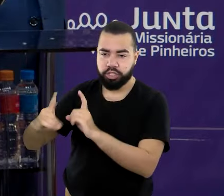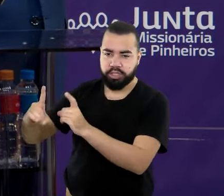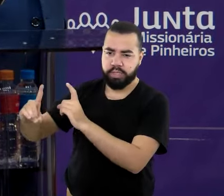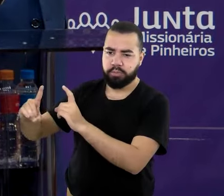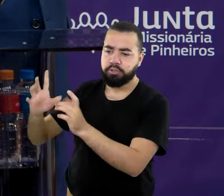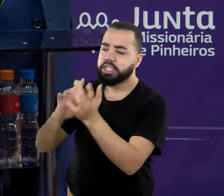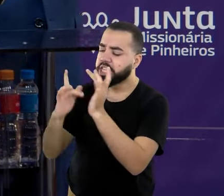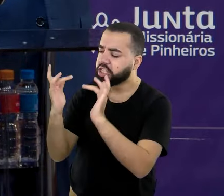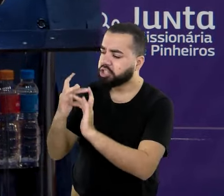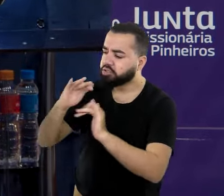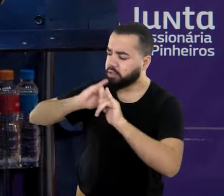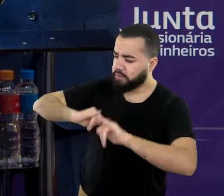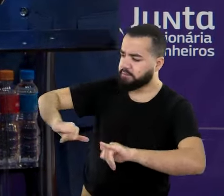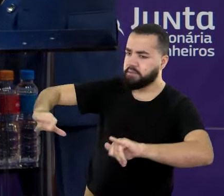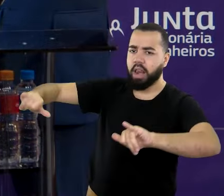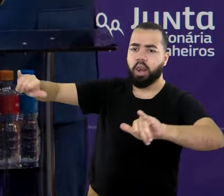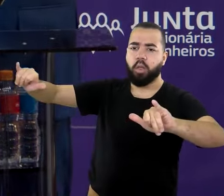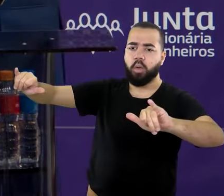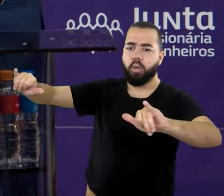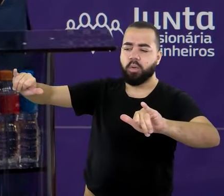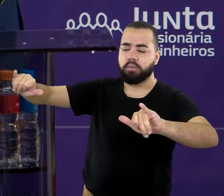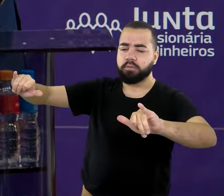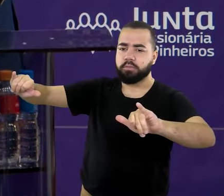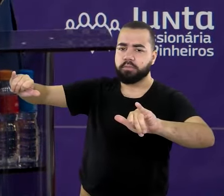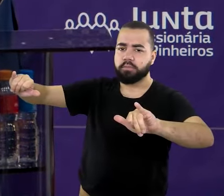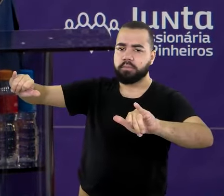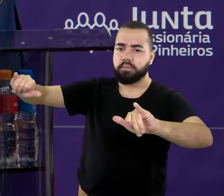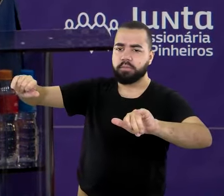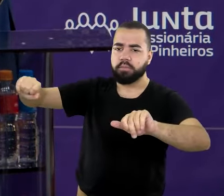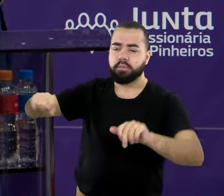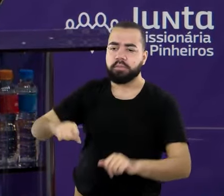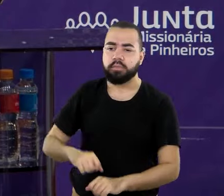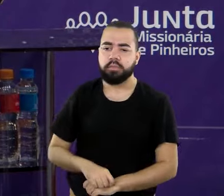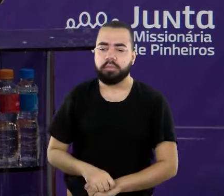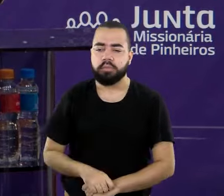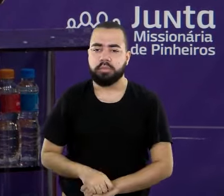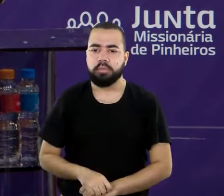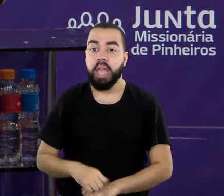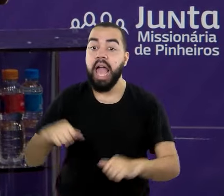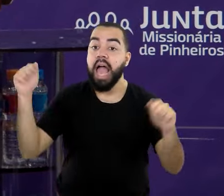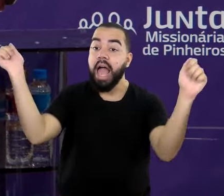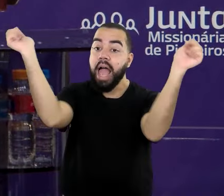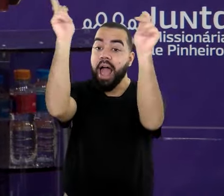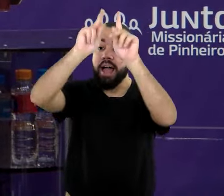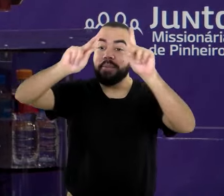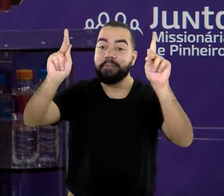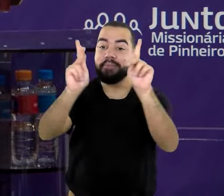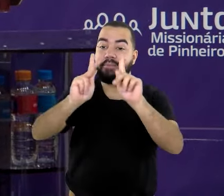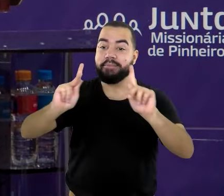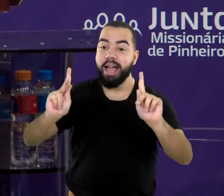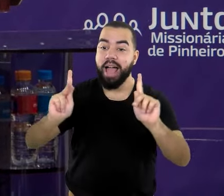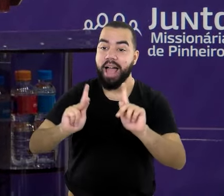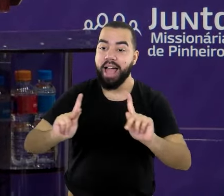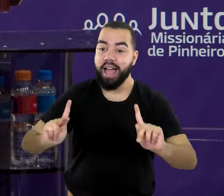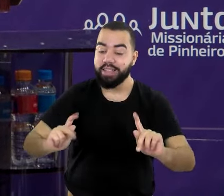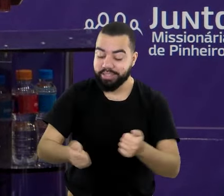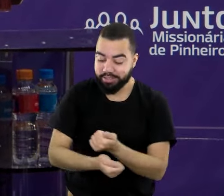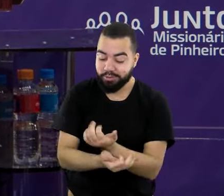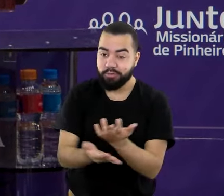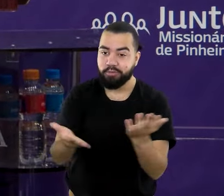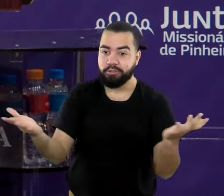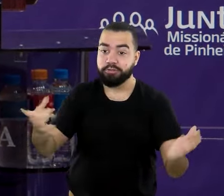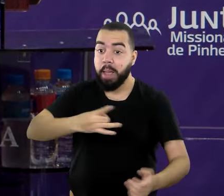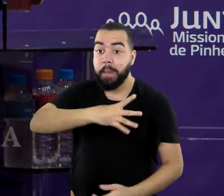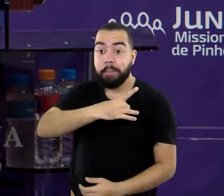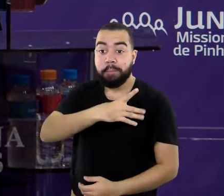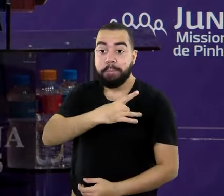E ele falou. 첫째는 두려워 말고 샬롬 부흥하라. Ele disse: "Não tema